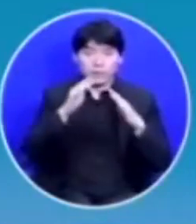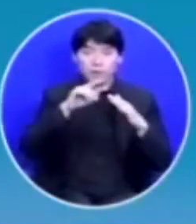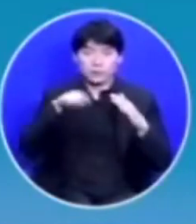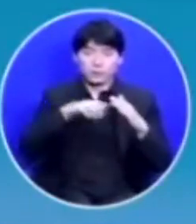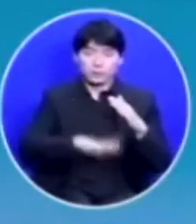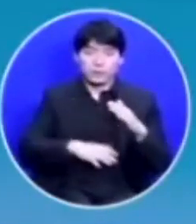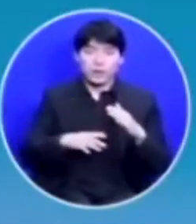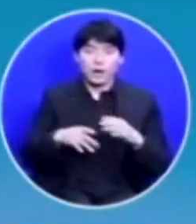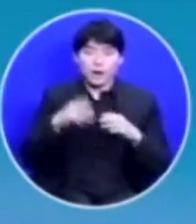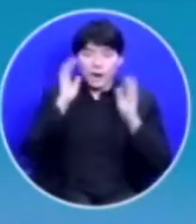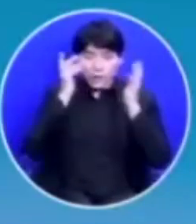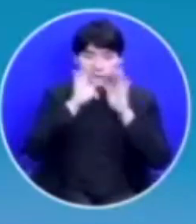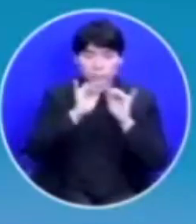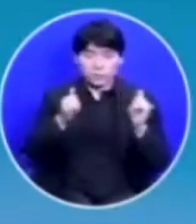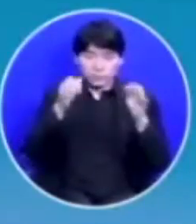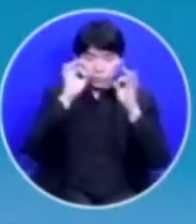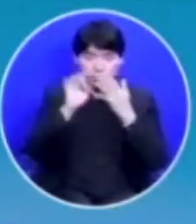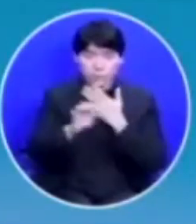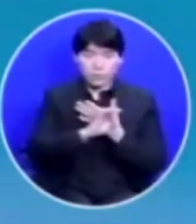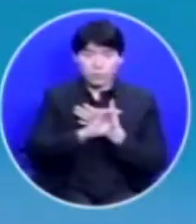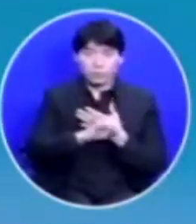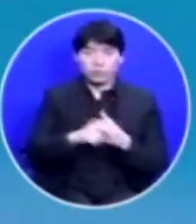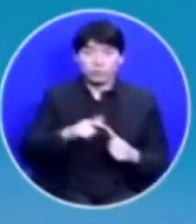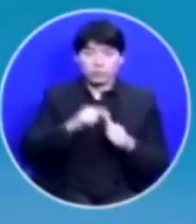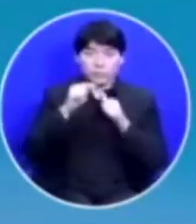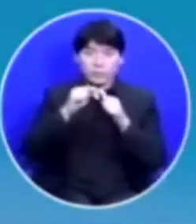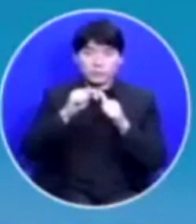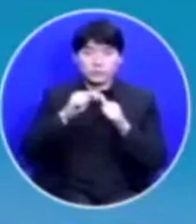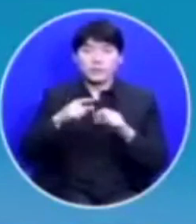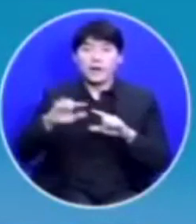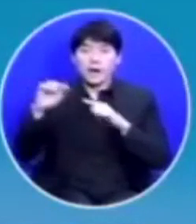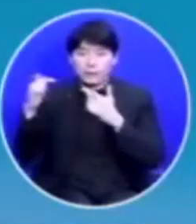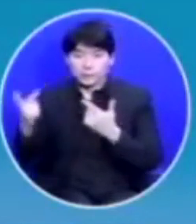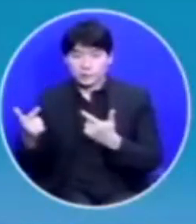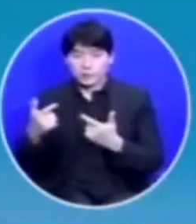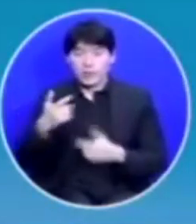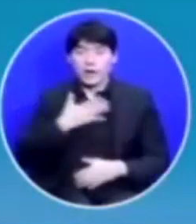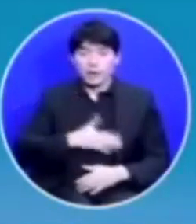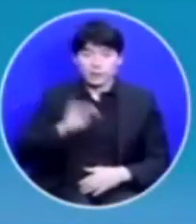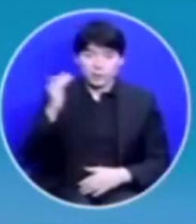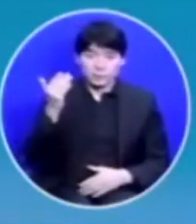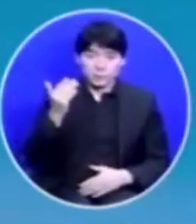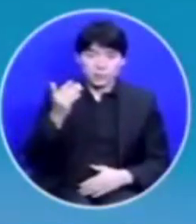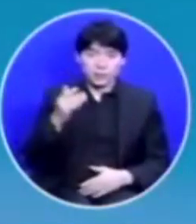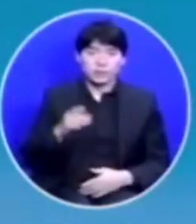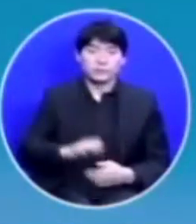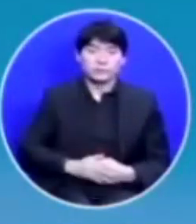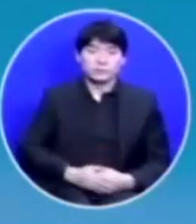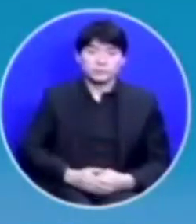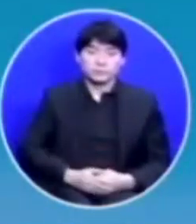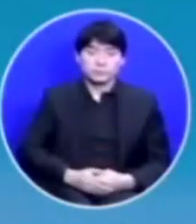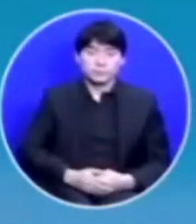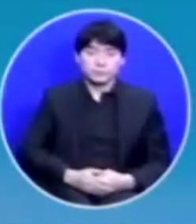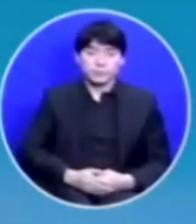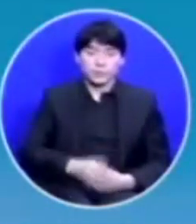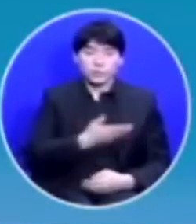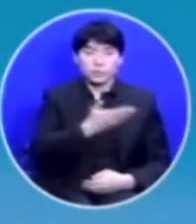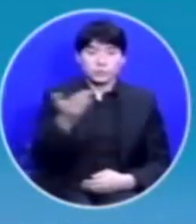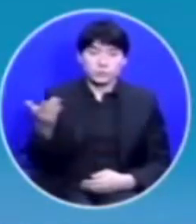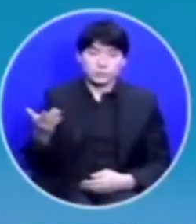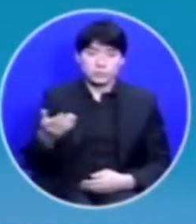내 아이의 영혼이 구원받은 영혼 인지 아닌지를 부모가 합니다 그 점에 대해서 여러분은 자신이